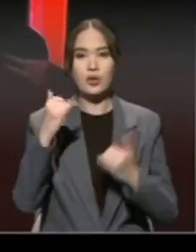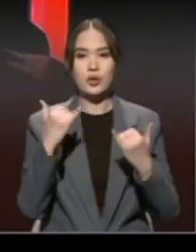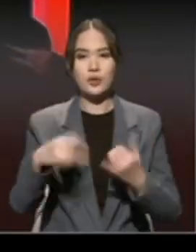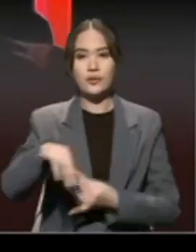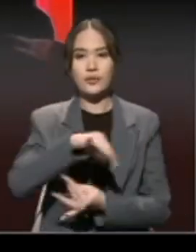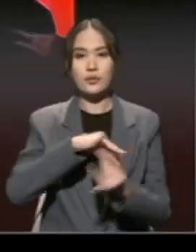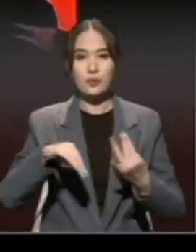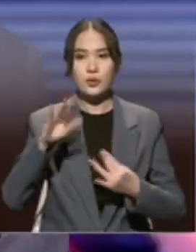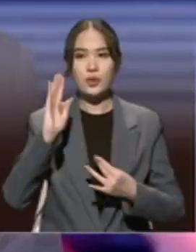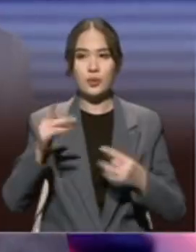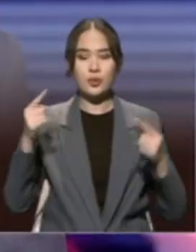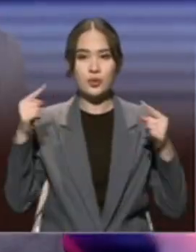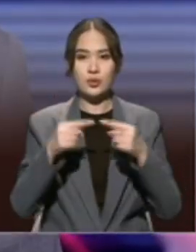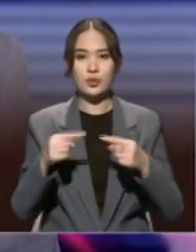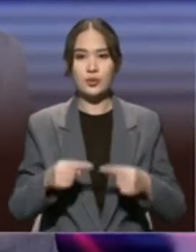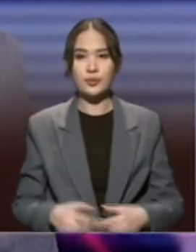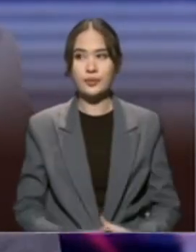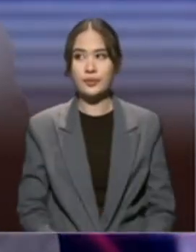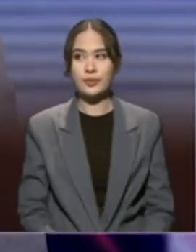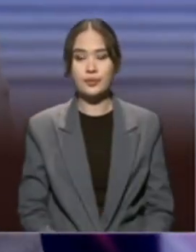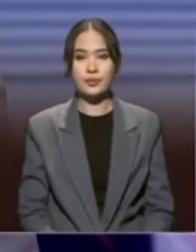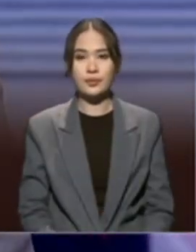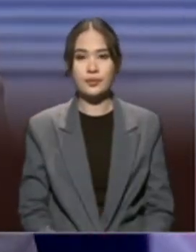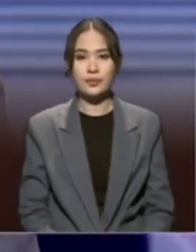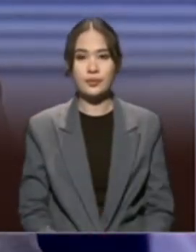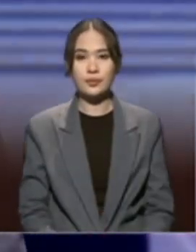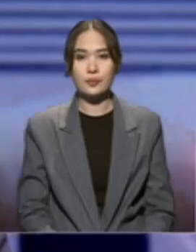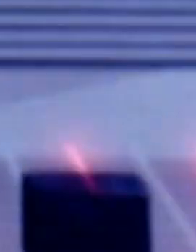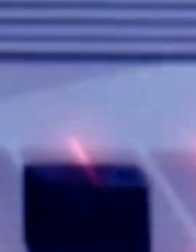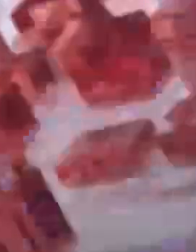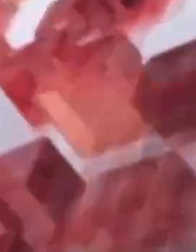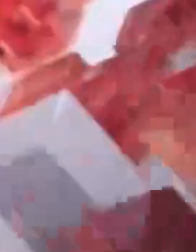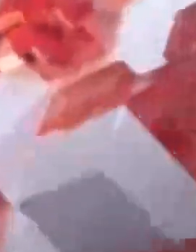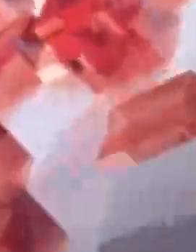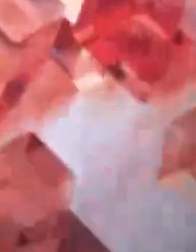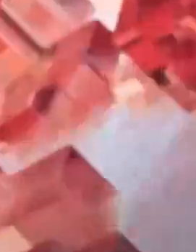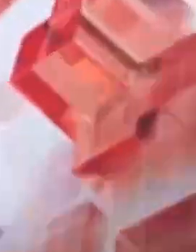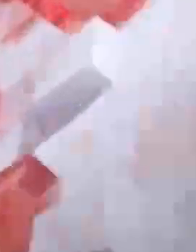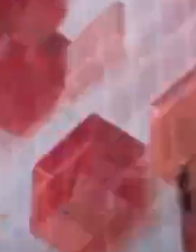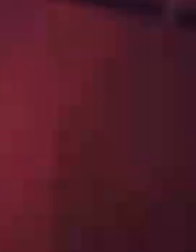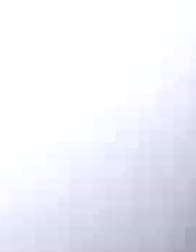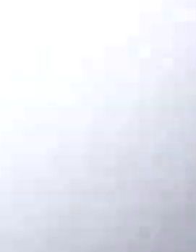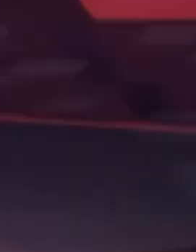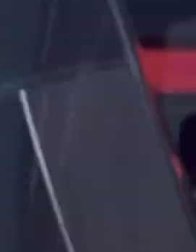тұрғын үй түйткілі деген мәселені талқылап көрсек. Ассаламу алейкум.